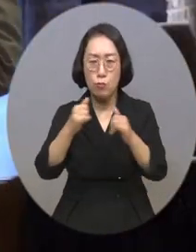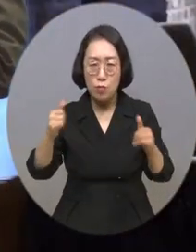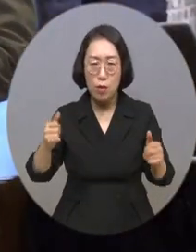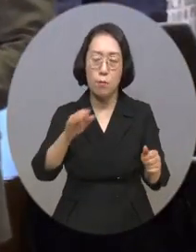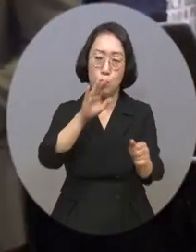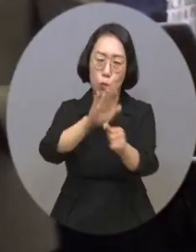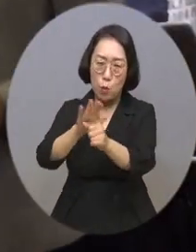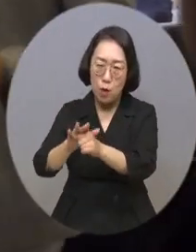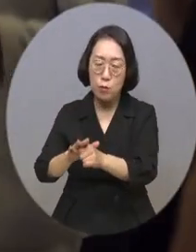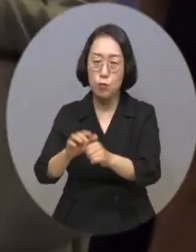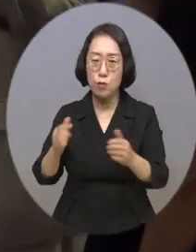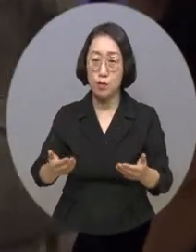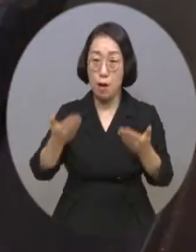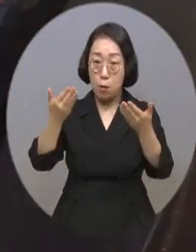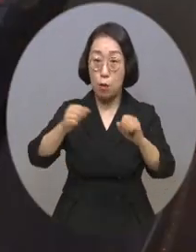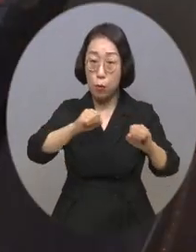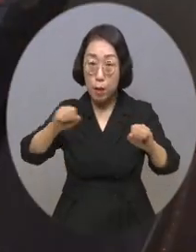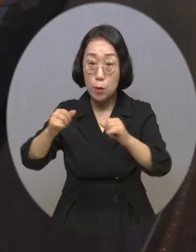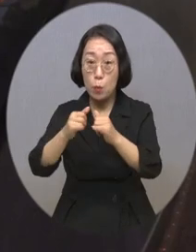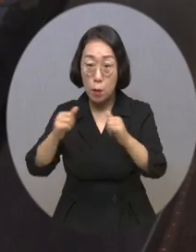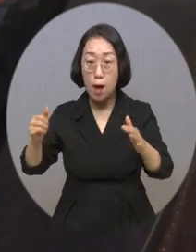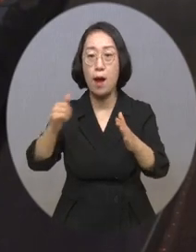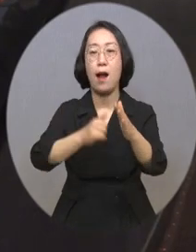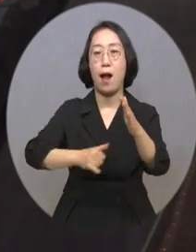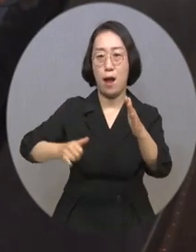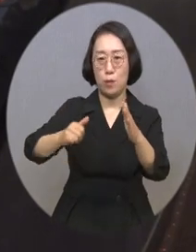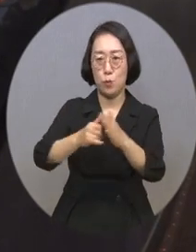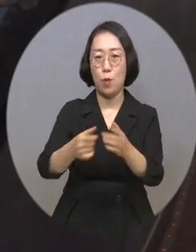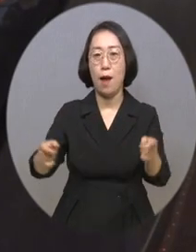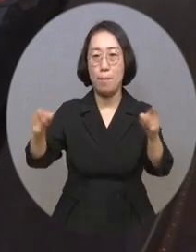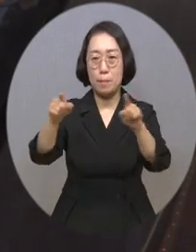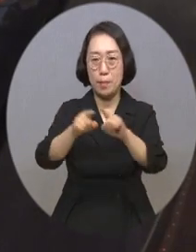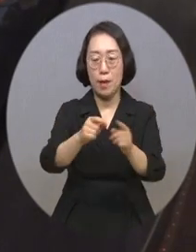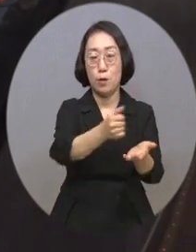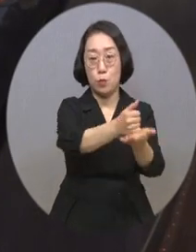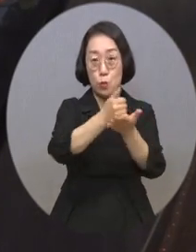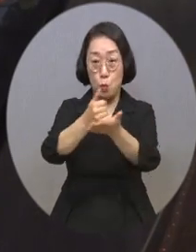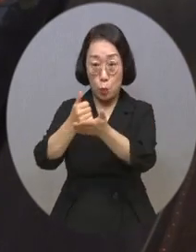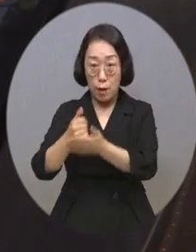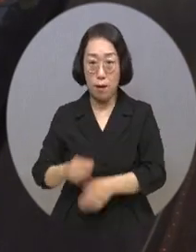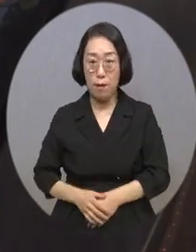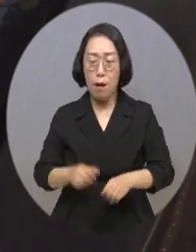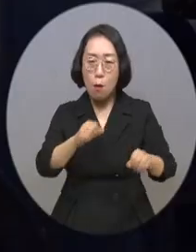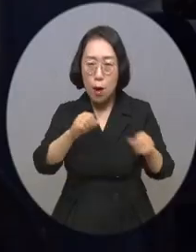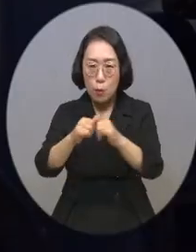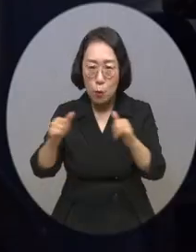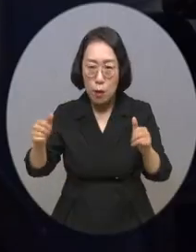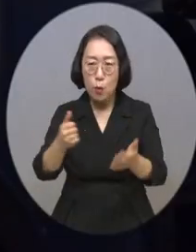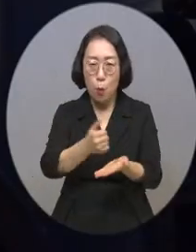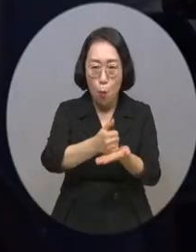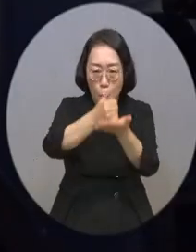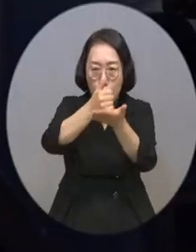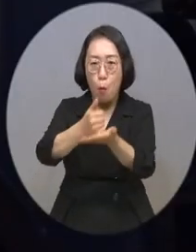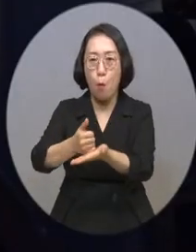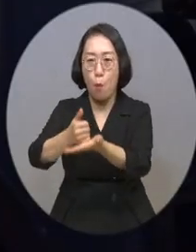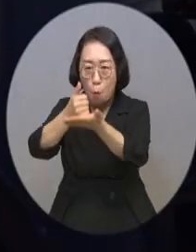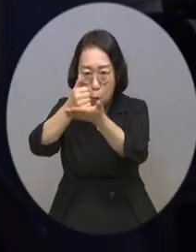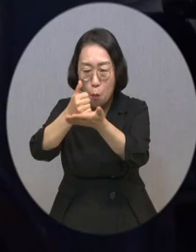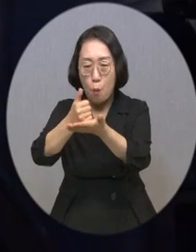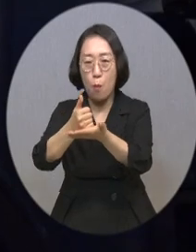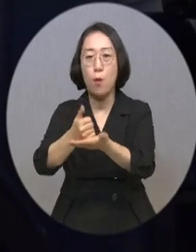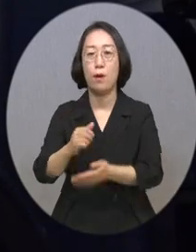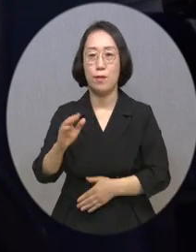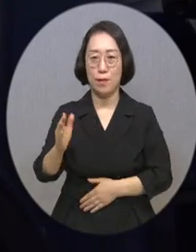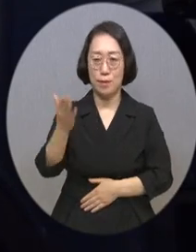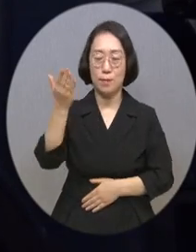묵묵히 지원하는 자원활동가와 그 가족을 함께 초대해 활동가들의 가치를 높여주는 시간으로